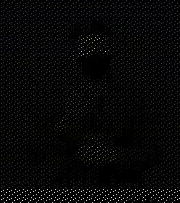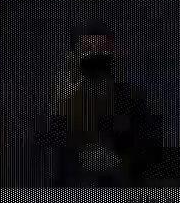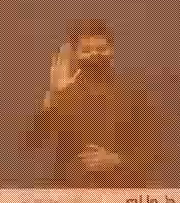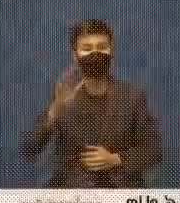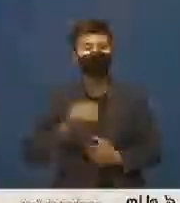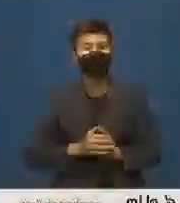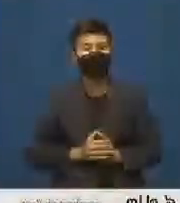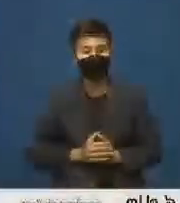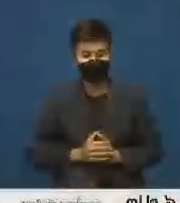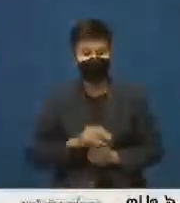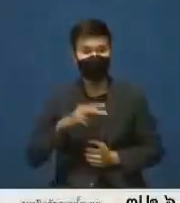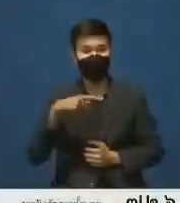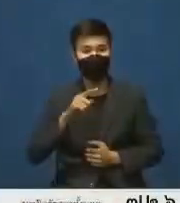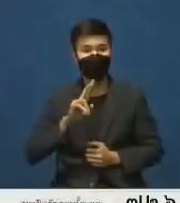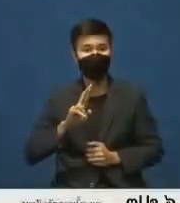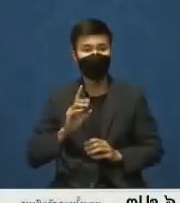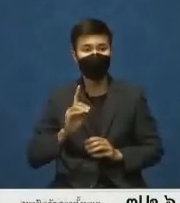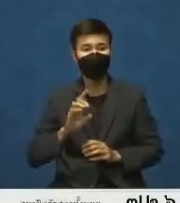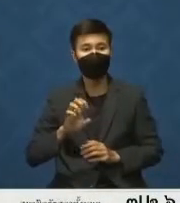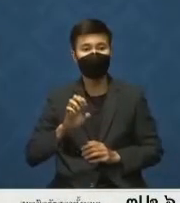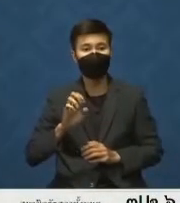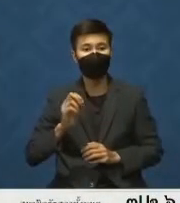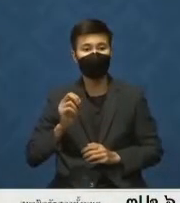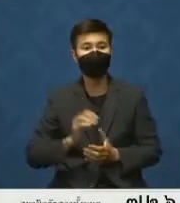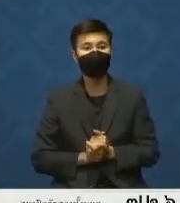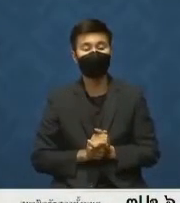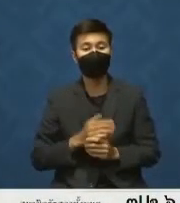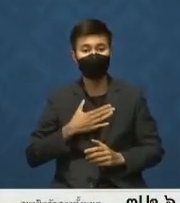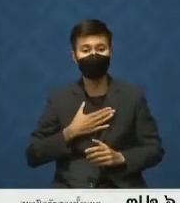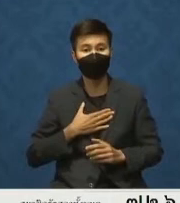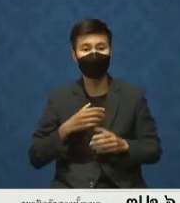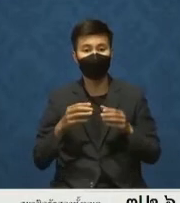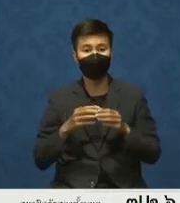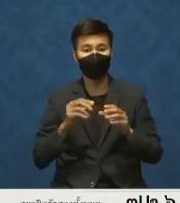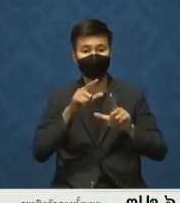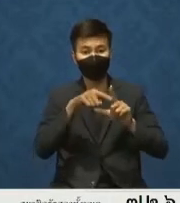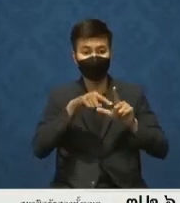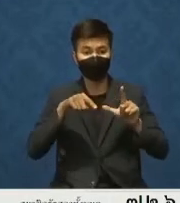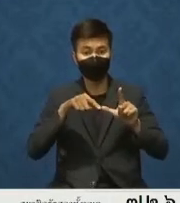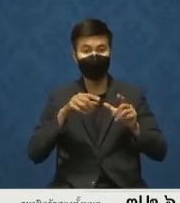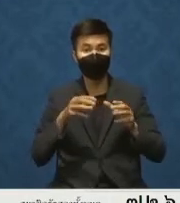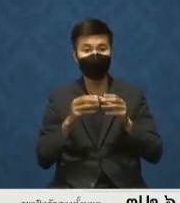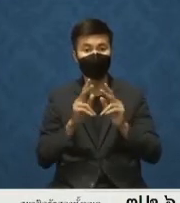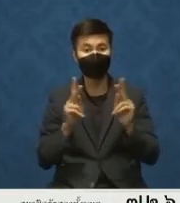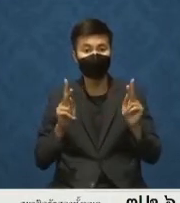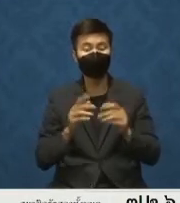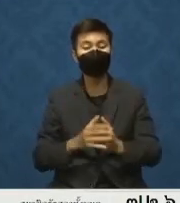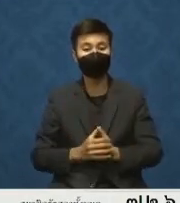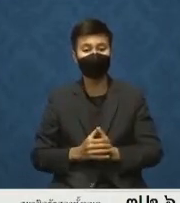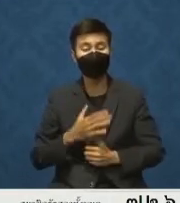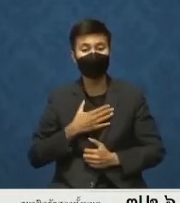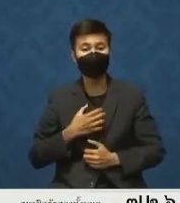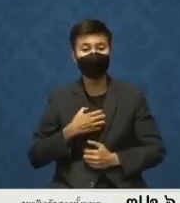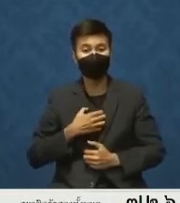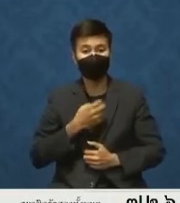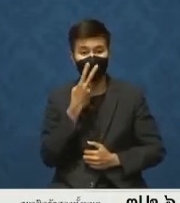สพษัติพษดา ในฐานะของกรรมธิการจพระเก้าไกลนะครับผมอยากให้ทางเพอนสมาชิค และตัดสภา